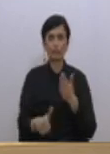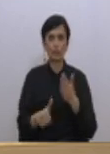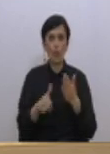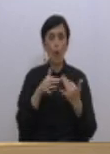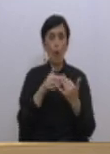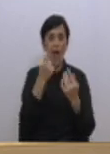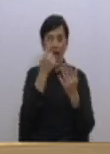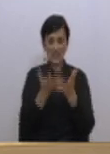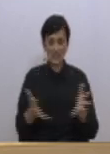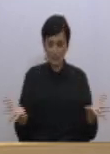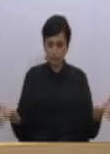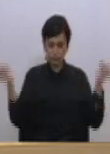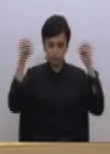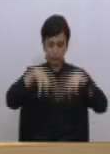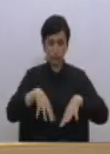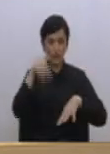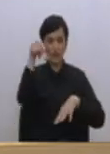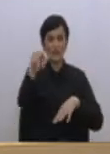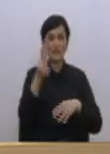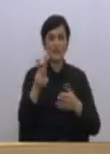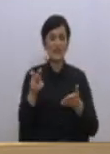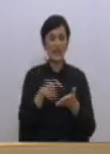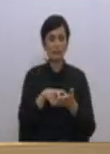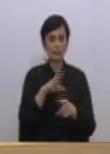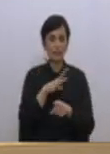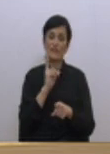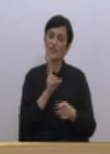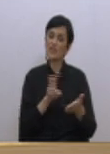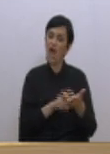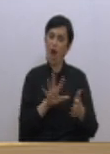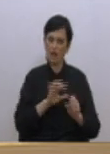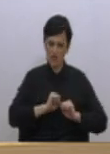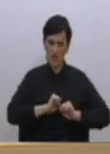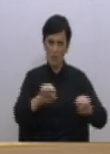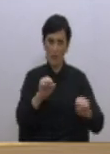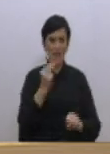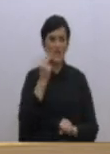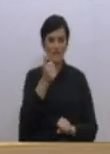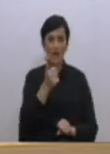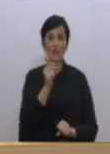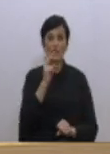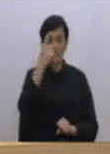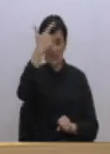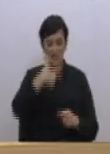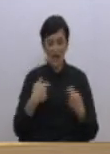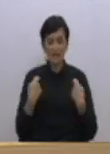qvela. Vinci gilachra. Da, vins arila, da, zalian imamaca, da, iuașcaca, vins